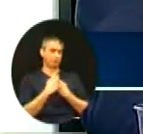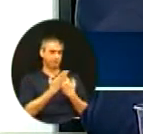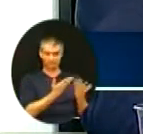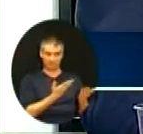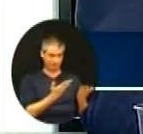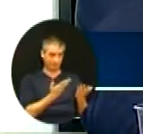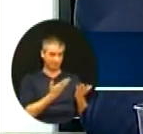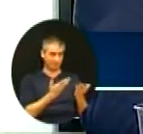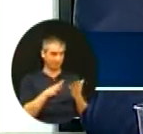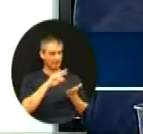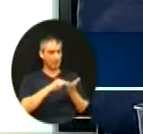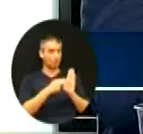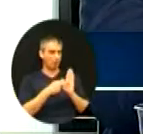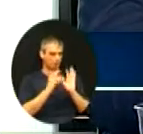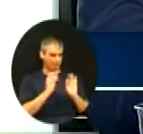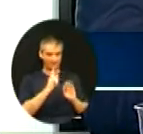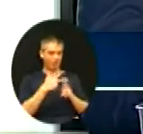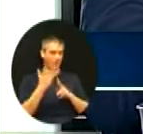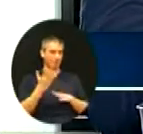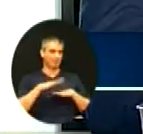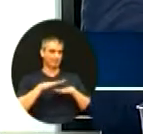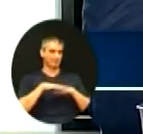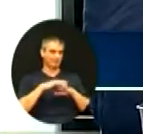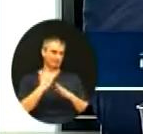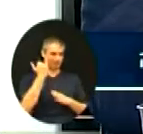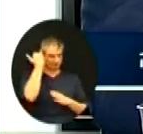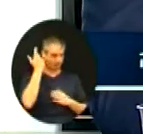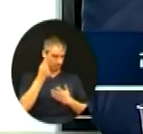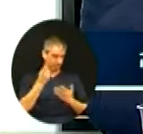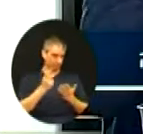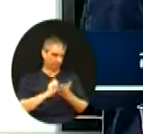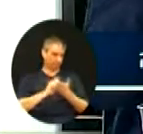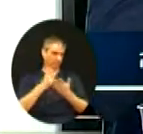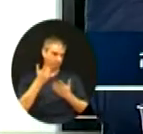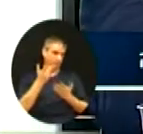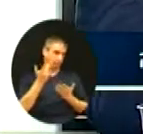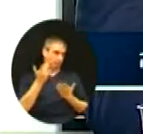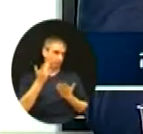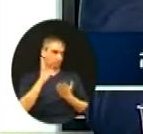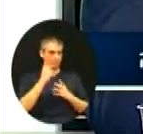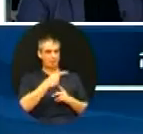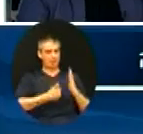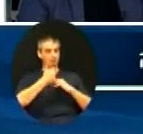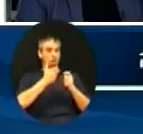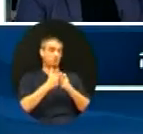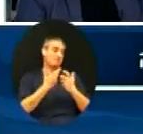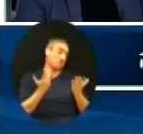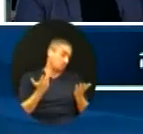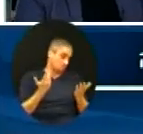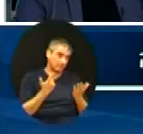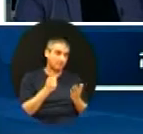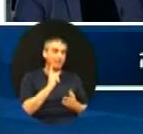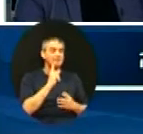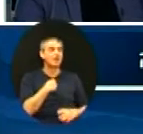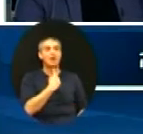כל למערכת הפוליטית ממש, ולא רק בתפקיד מיניסטריאלי, אלא כמועמד לכנסת, אולי אפילו לראשות מפלגה, עוד לא הכי זמן אמר.